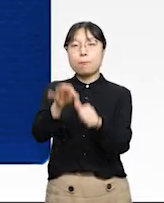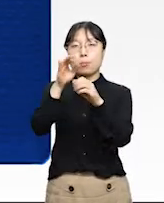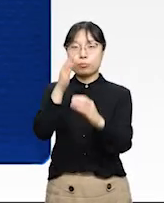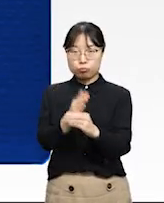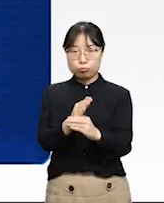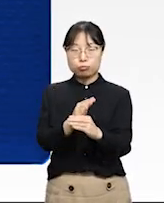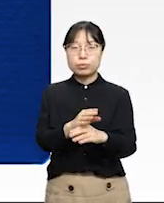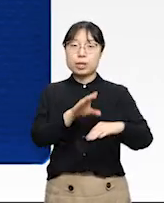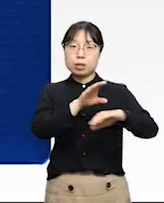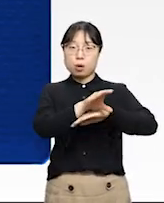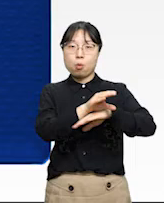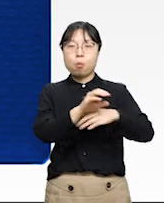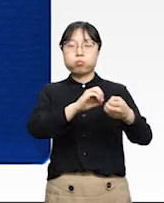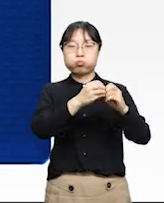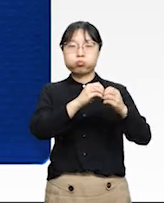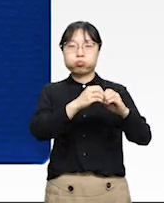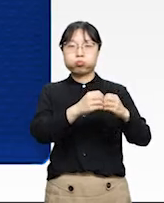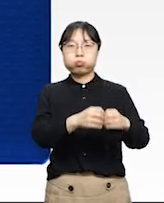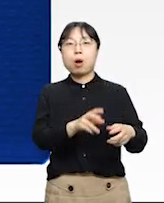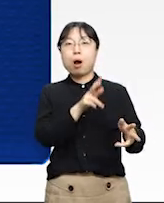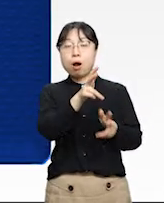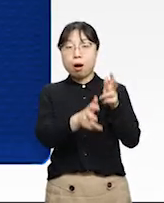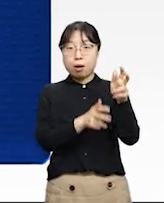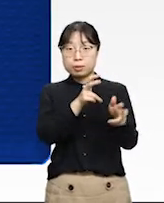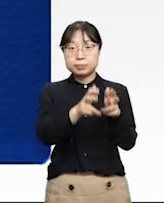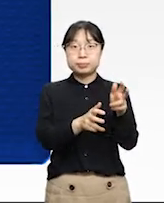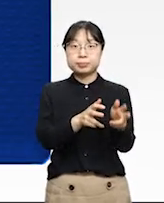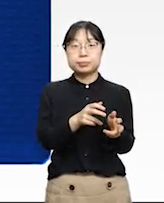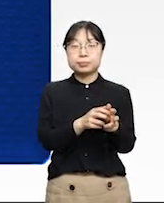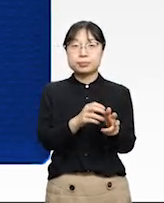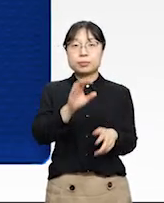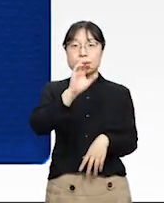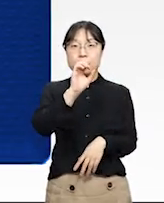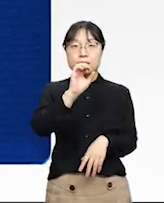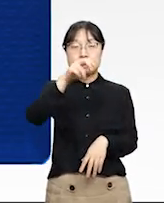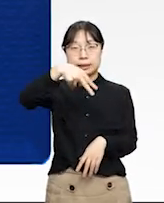자동차용 신품 조향장치 및 현가장치 제조업장인